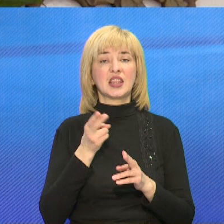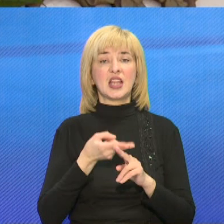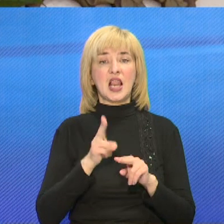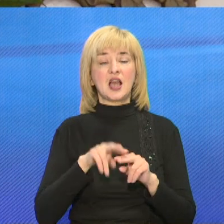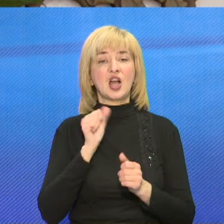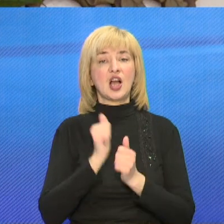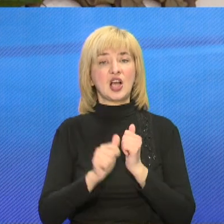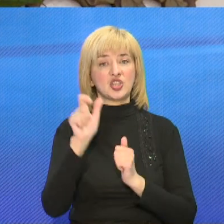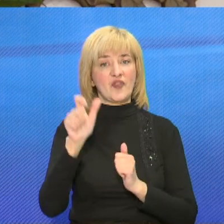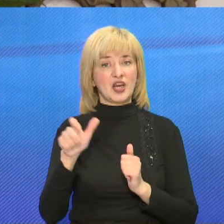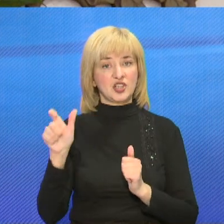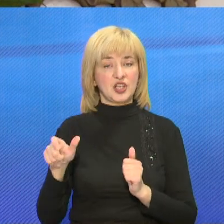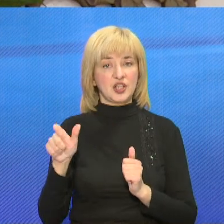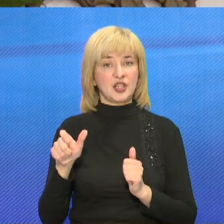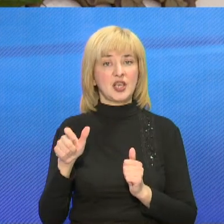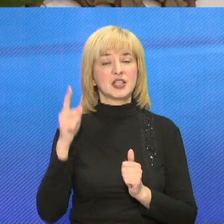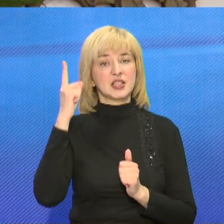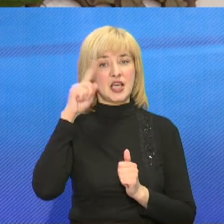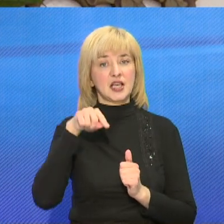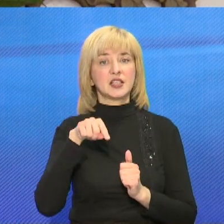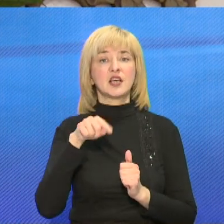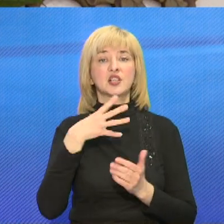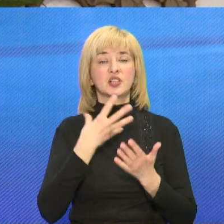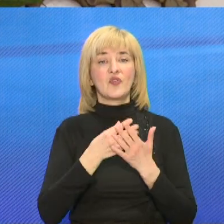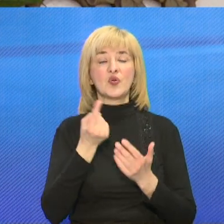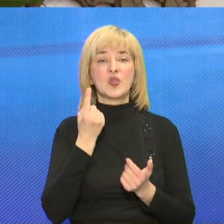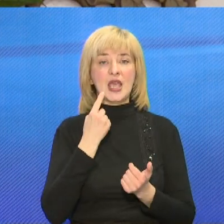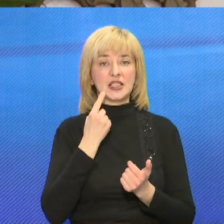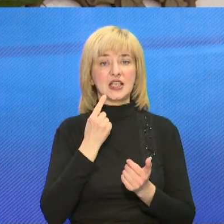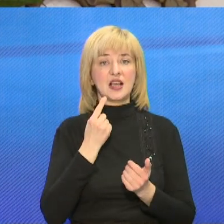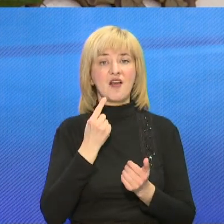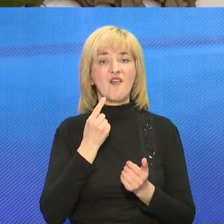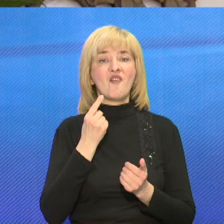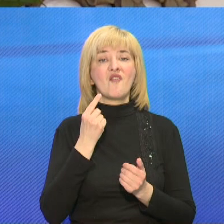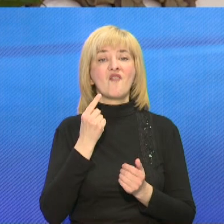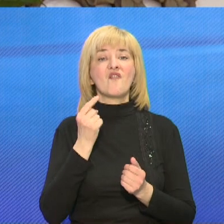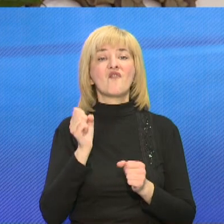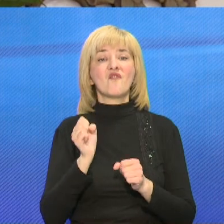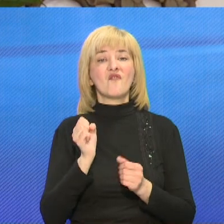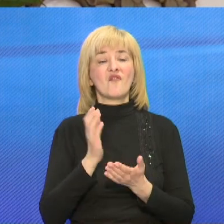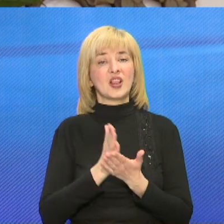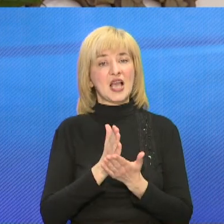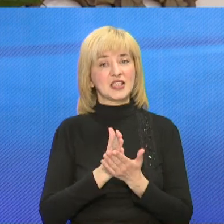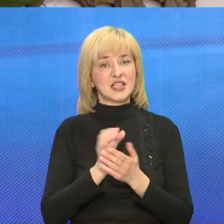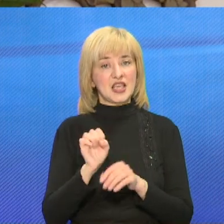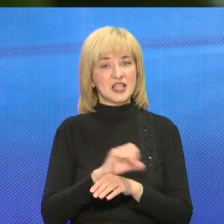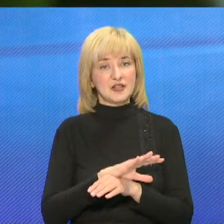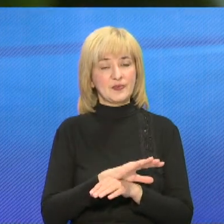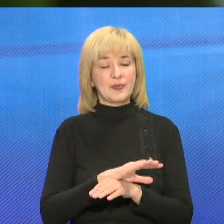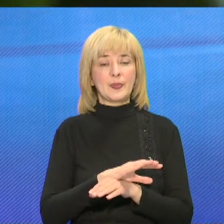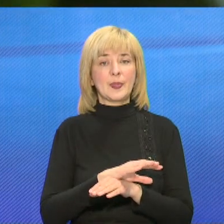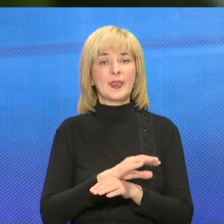гражданина Республики Беларусь. Знать свой язык, владеть им, возможно, максимально